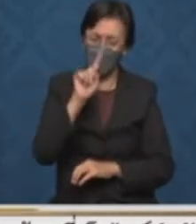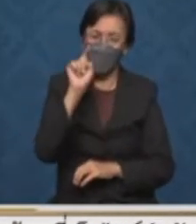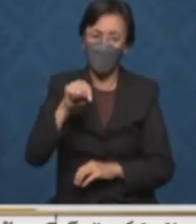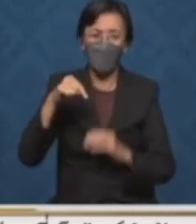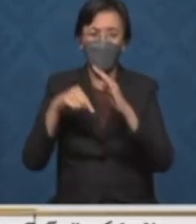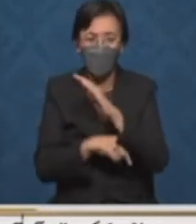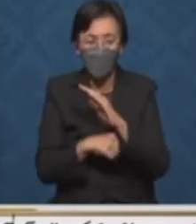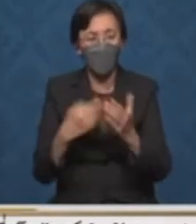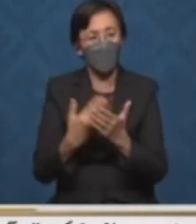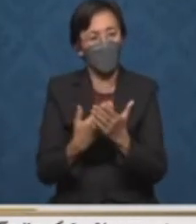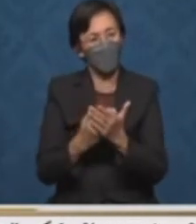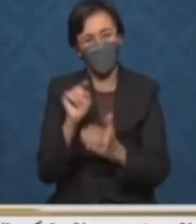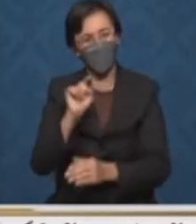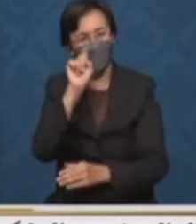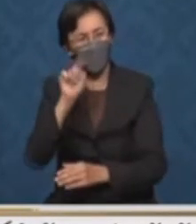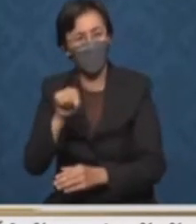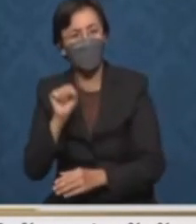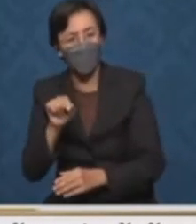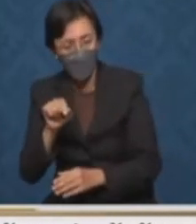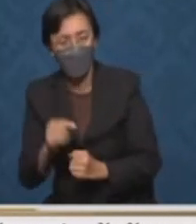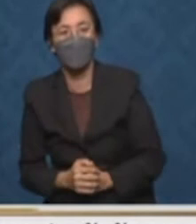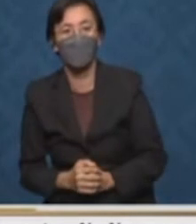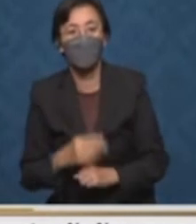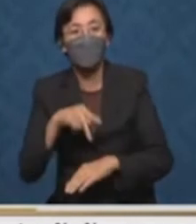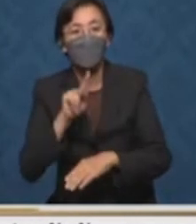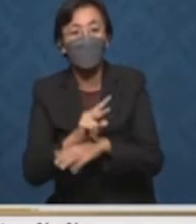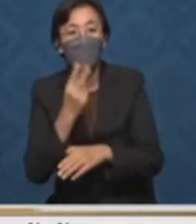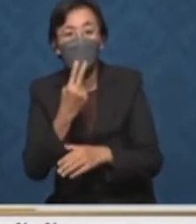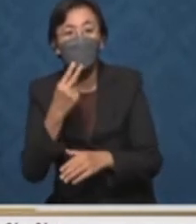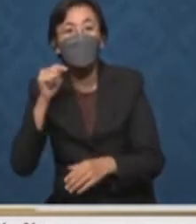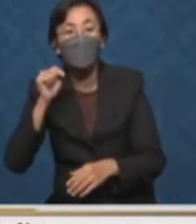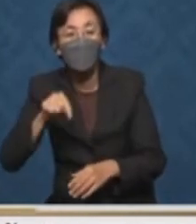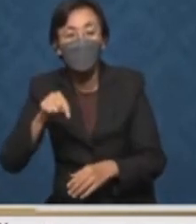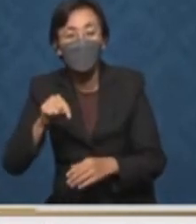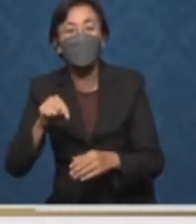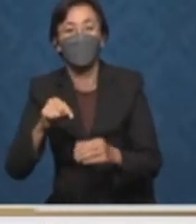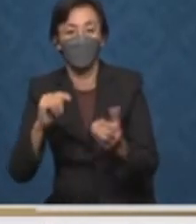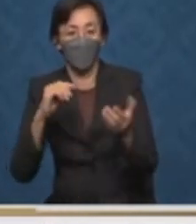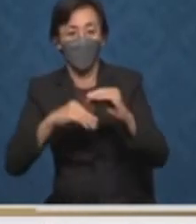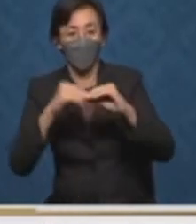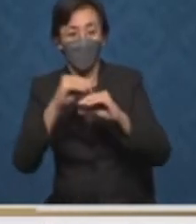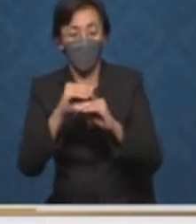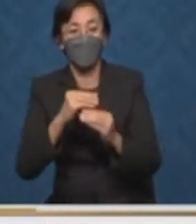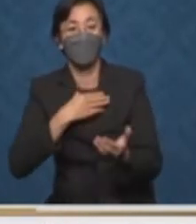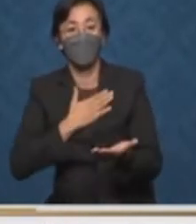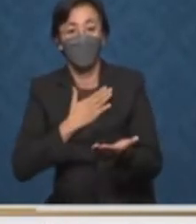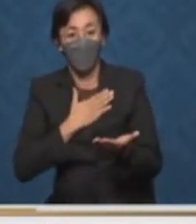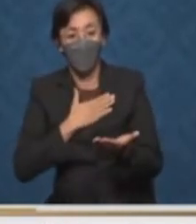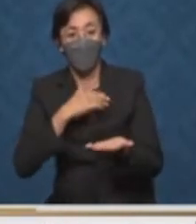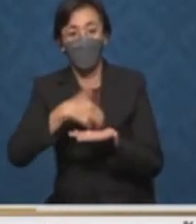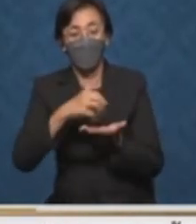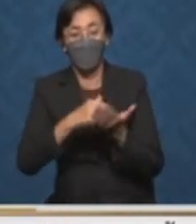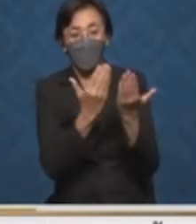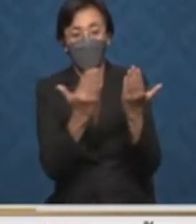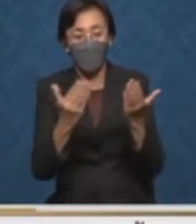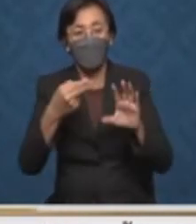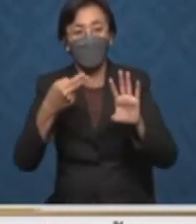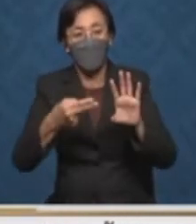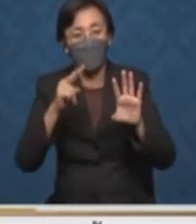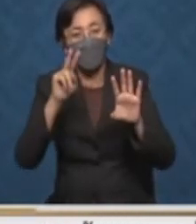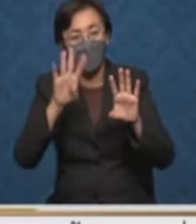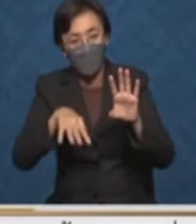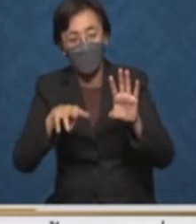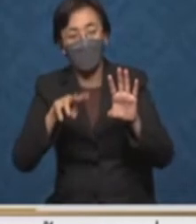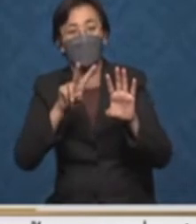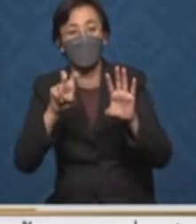ถัดไปครับท่านประธานดูสิครับไอโครงการที่ผมบอกเรียนท่านประธานไปว่า 44,200